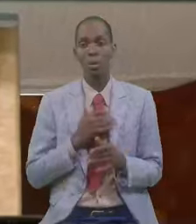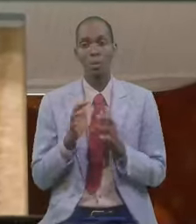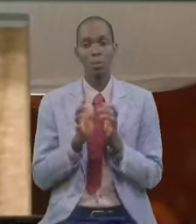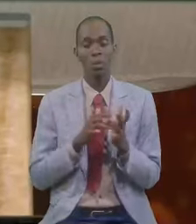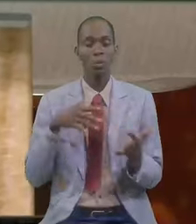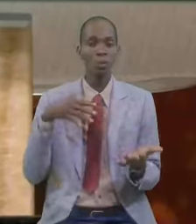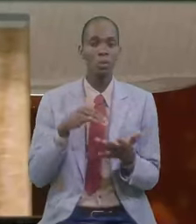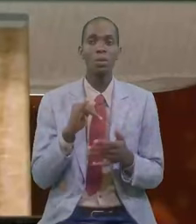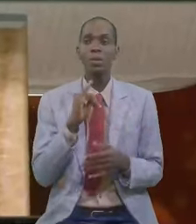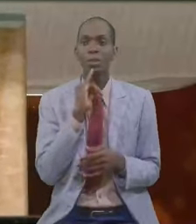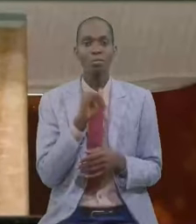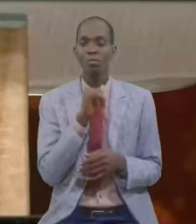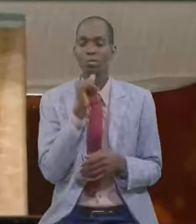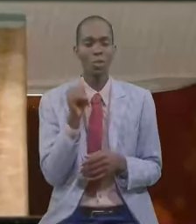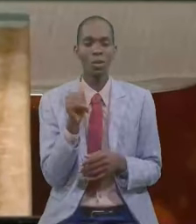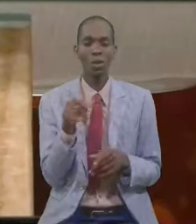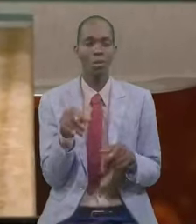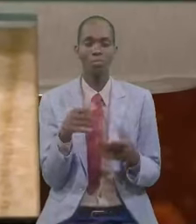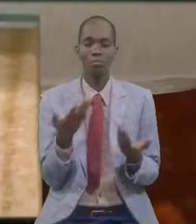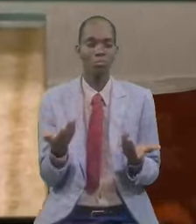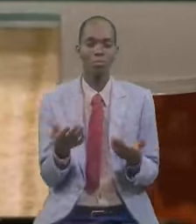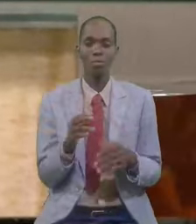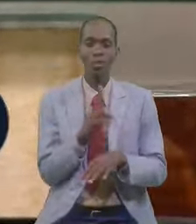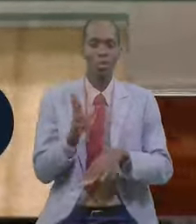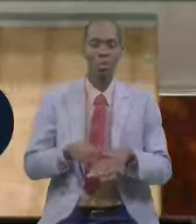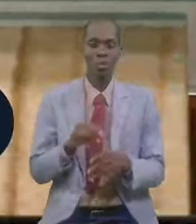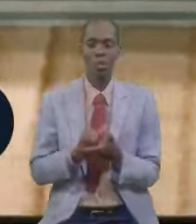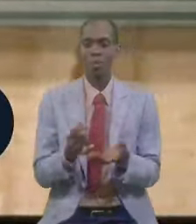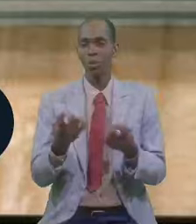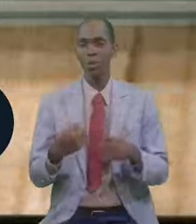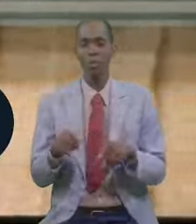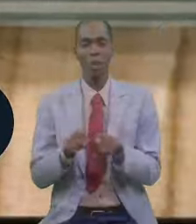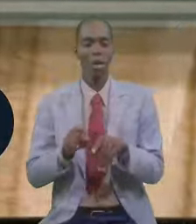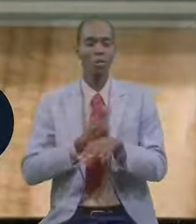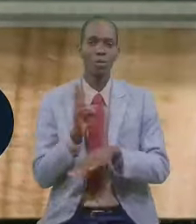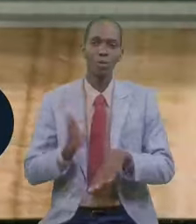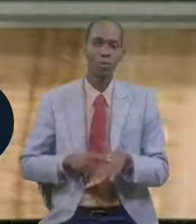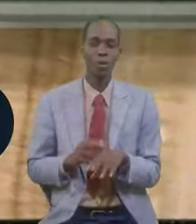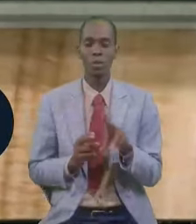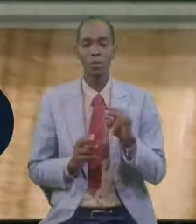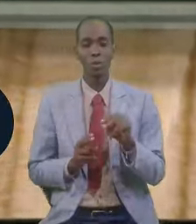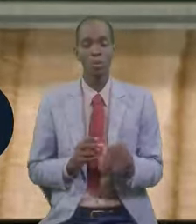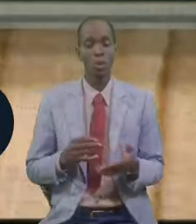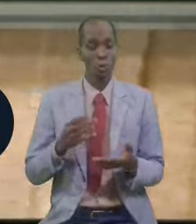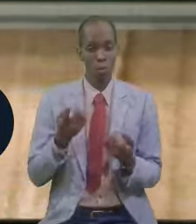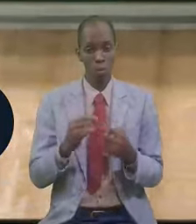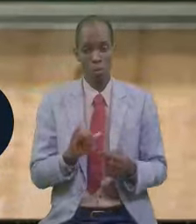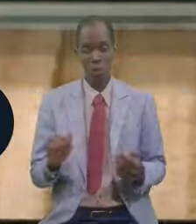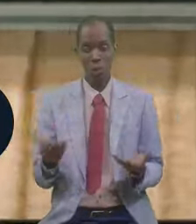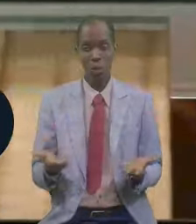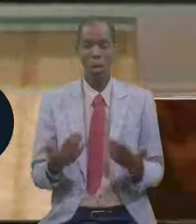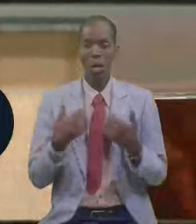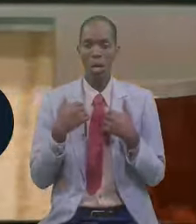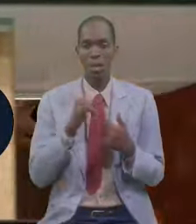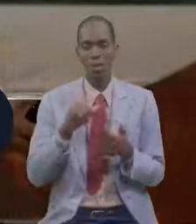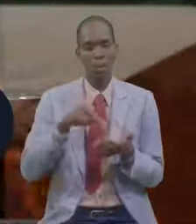L'étude biblique, ce n'est pas comme on vient d'habitude. Mais cela a un objectif.